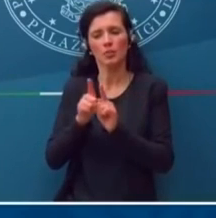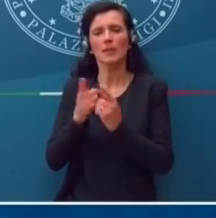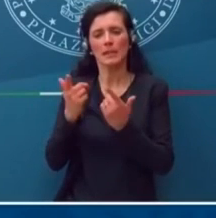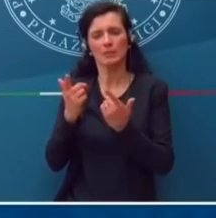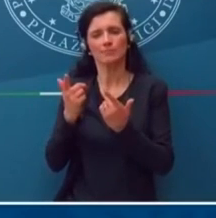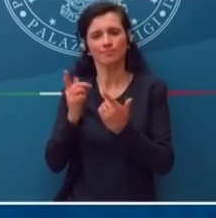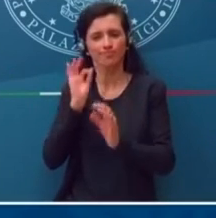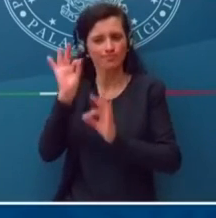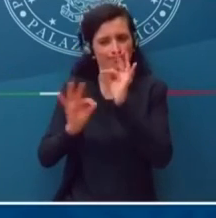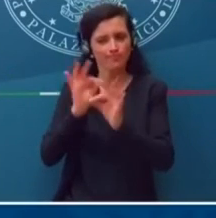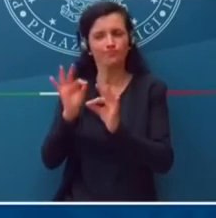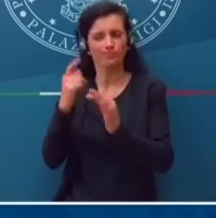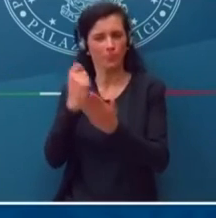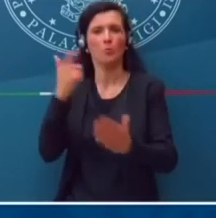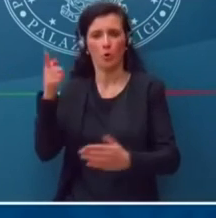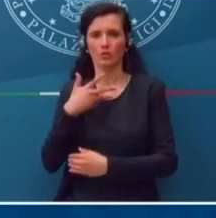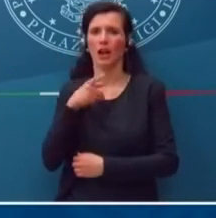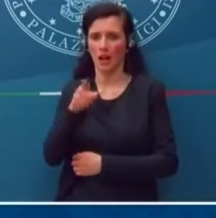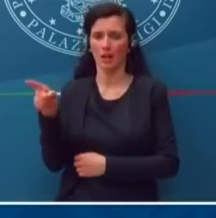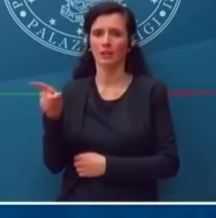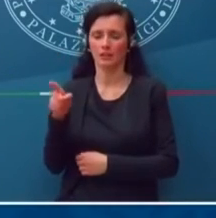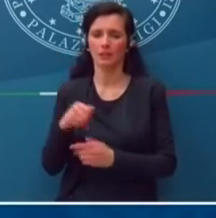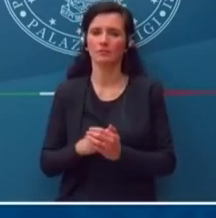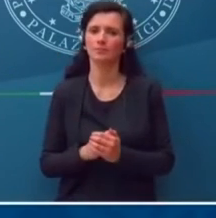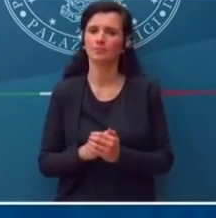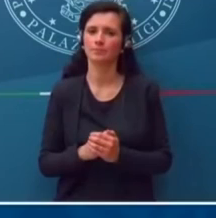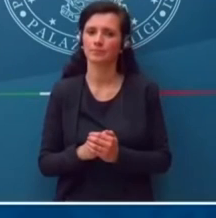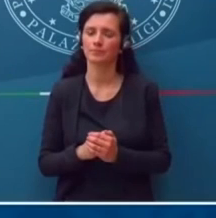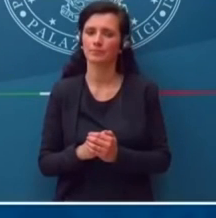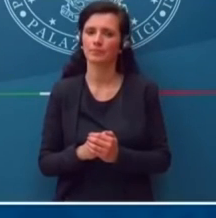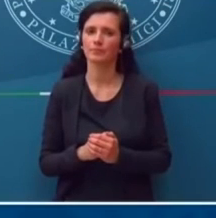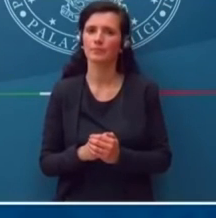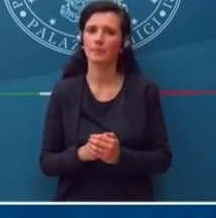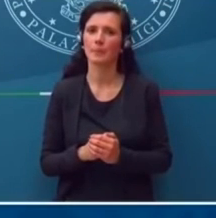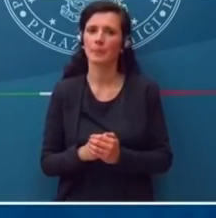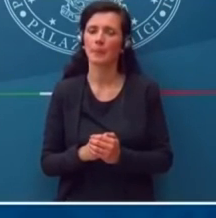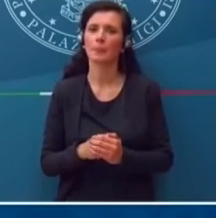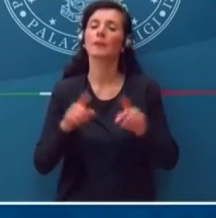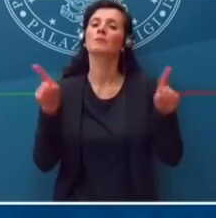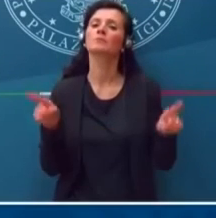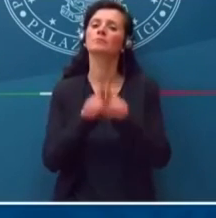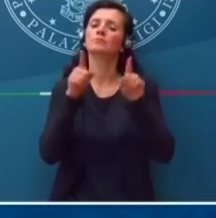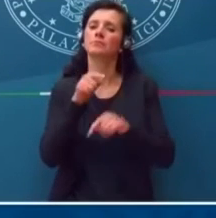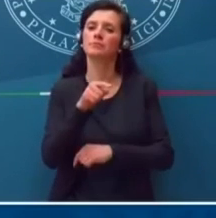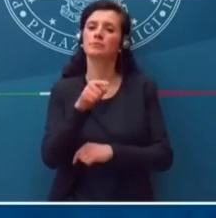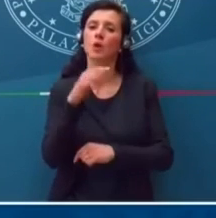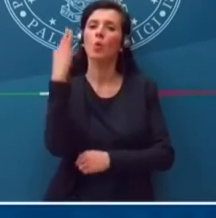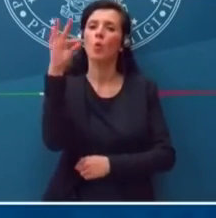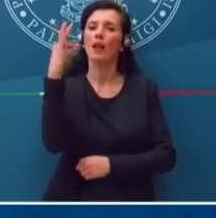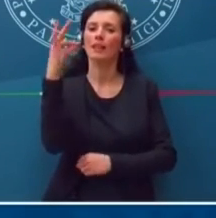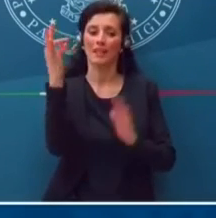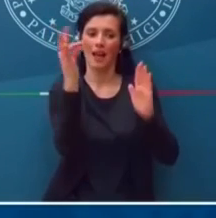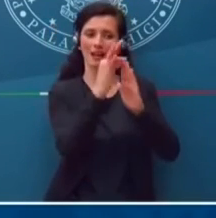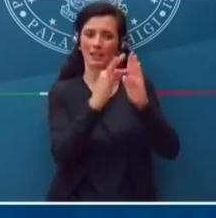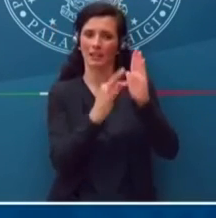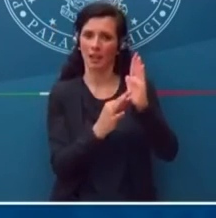Non ultimo, la rispondenza a criteri di qualità nella produzione